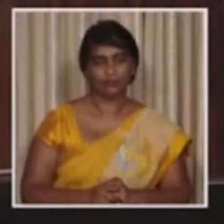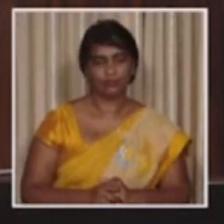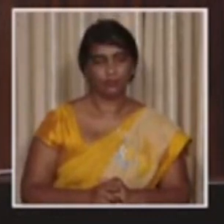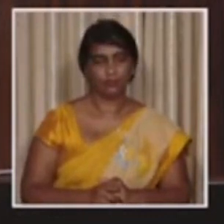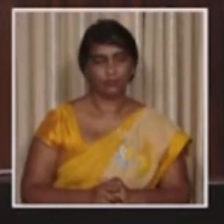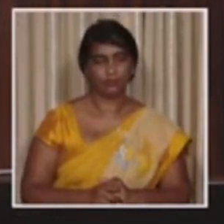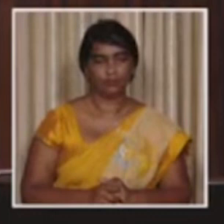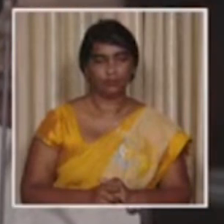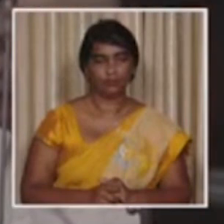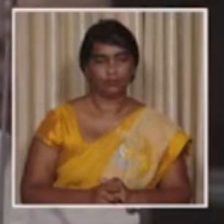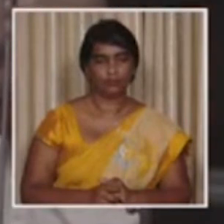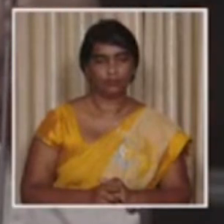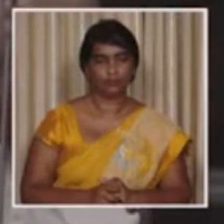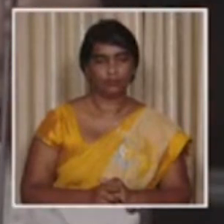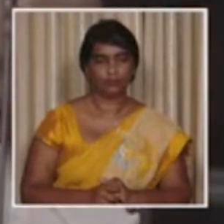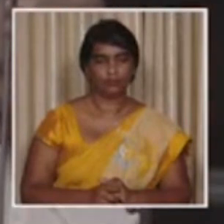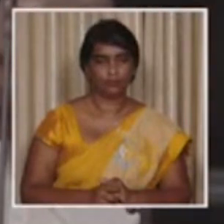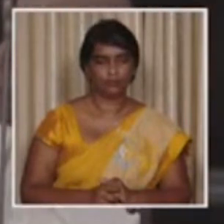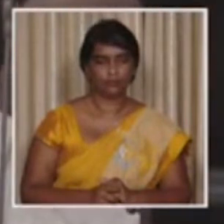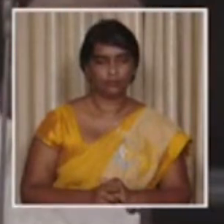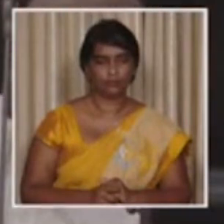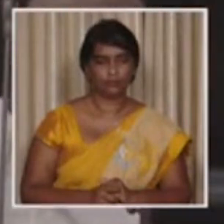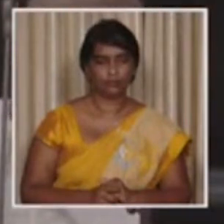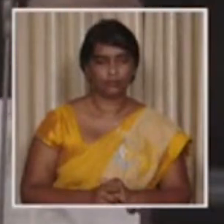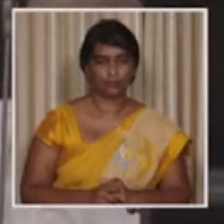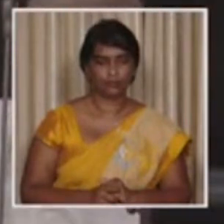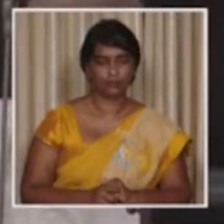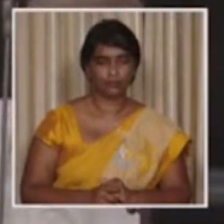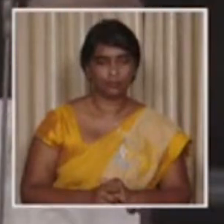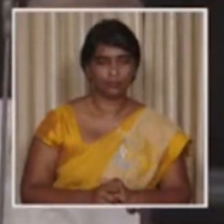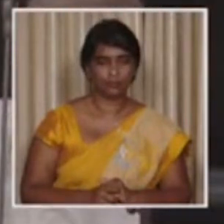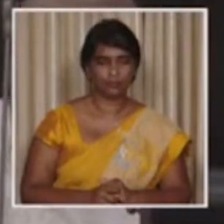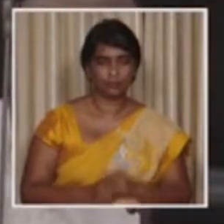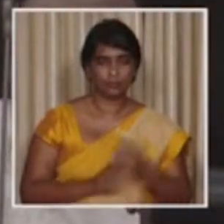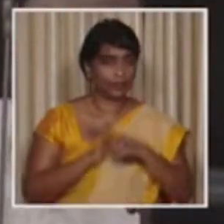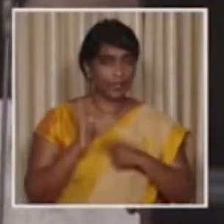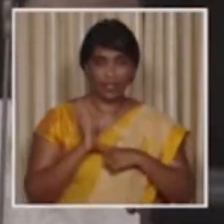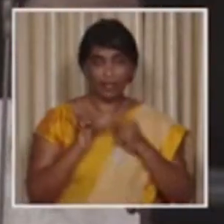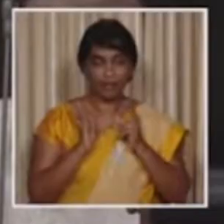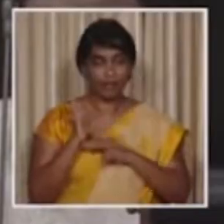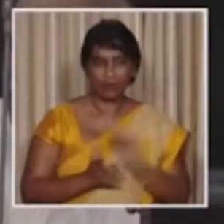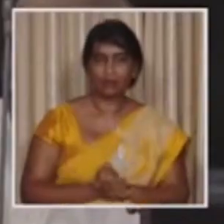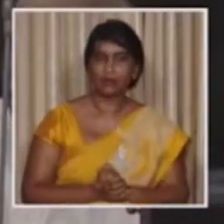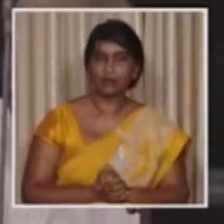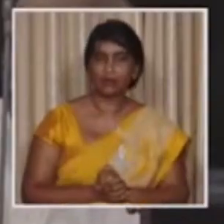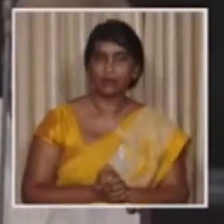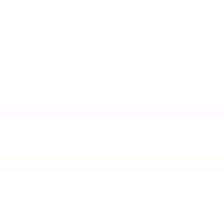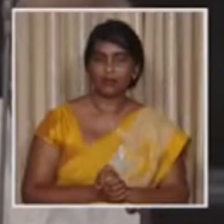කිව්වේ නැද්ද ජනතා විමුක්ති පෙරමුණ නවත්තන්න ඡන්දේ නවත්තන්න කියලා? ගරු ජයපතුමා කිව්වේ නැද්ද? ගරු ජයපතුමා